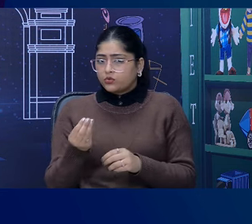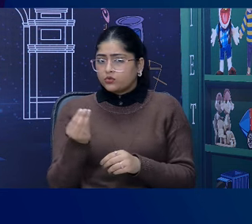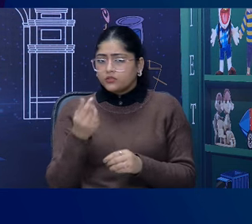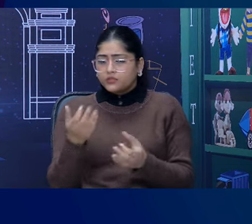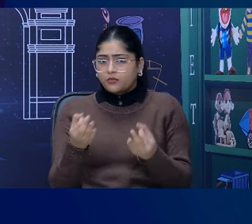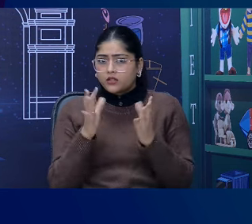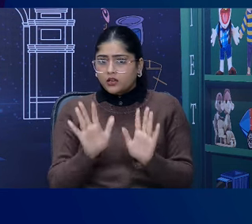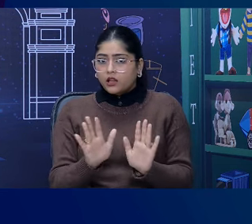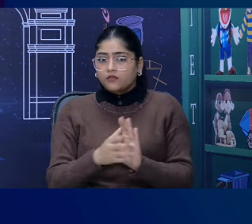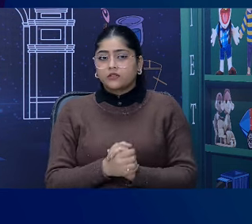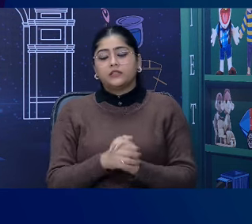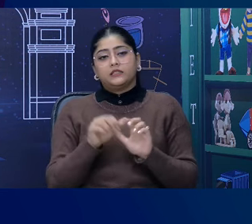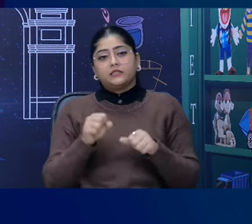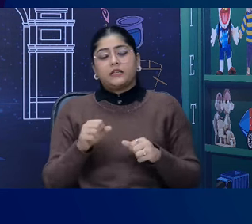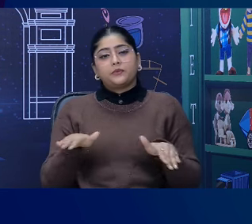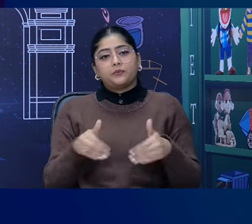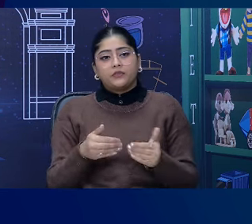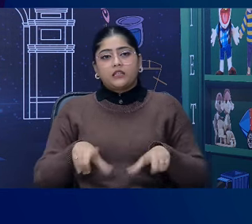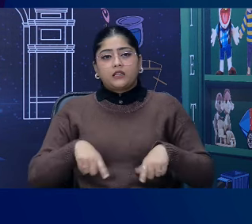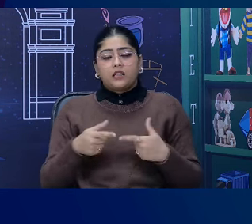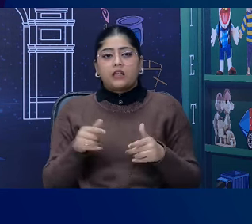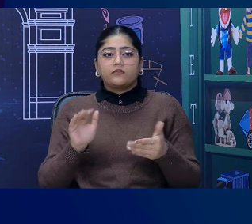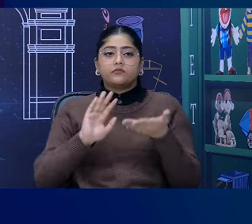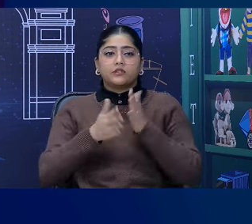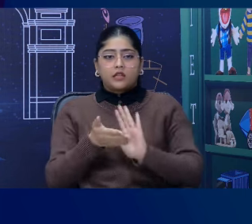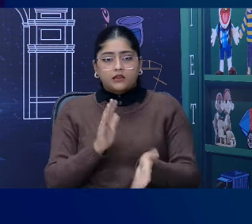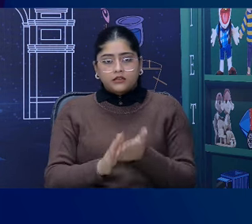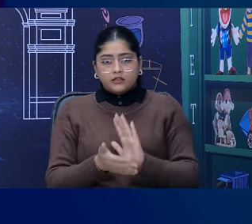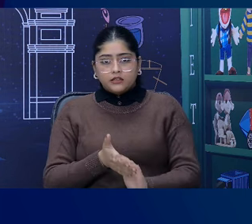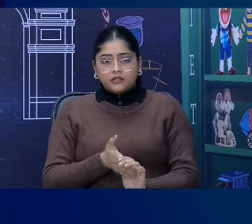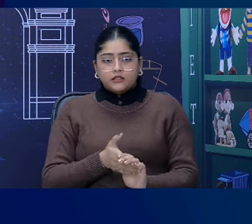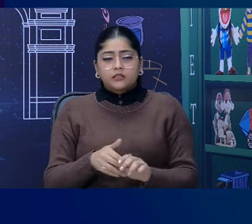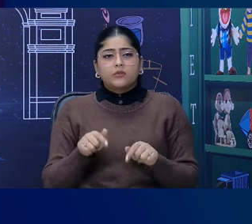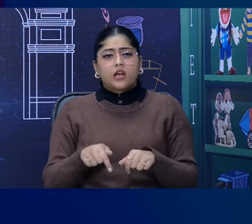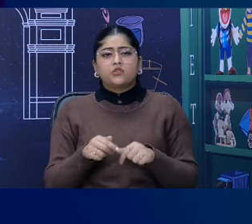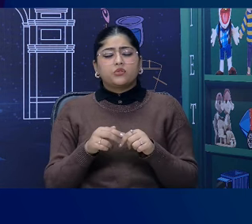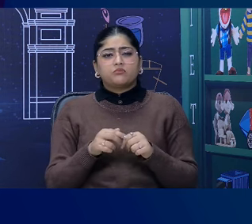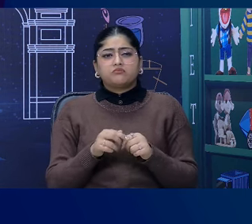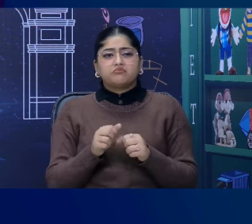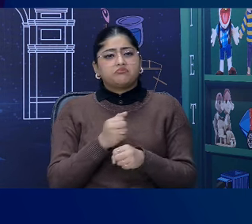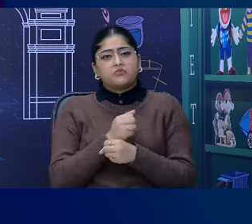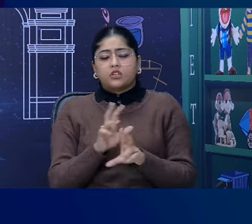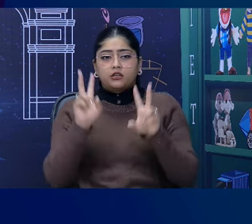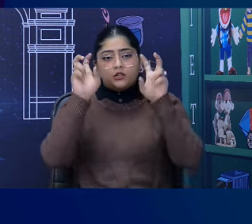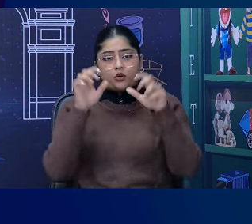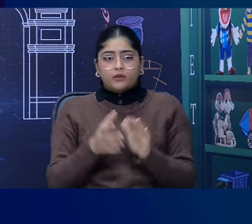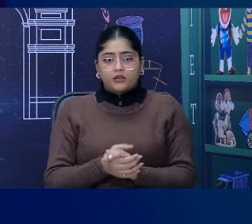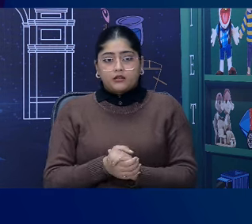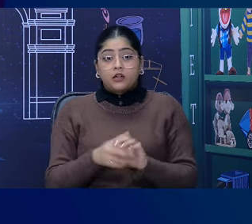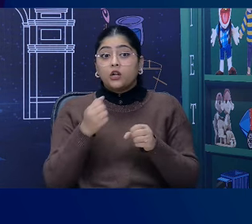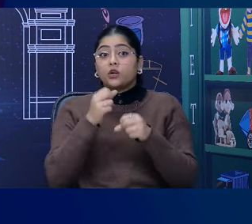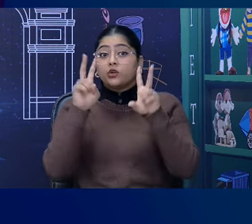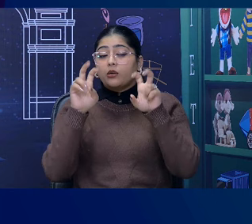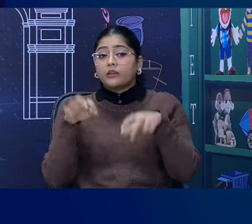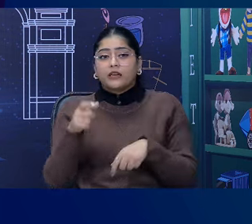पहले मीटिंग लाइफ चैलेंज में हम बात करेंगे एक मेन टॉपिक जो बहुत कॉमन है आजकल स्ट्रेस हर कोई बोल रहा है मुझे स्ट्रेस है